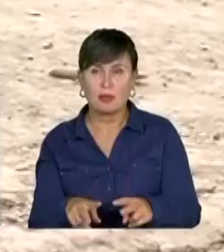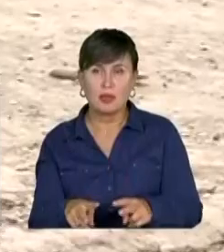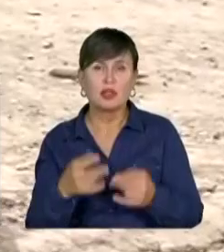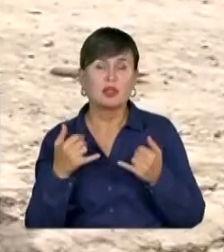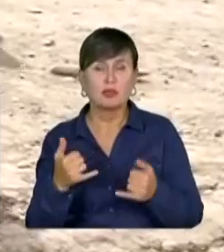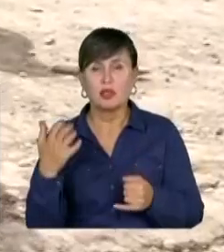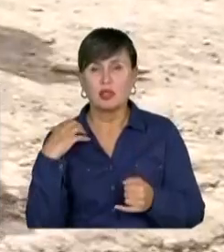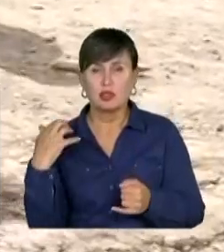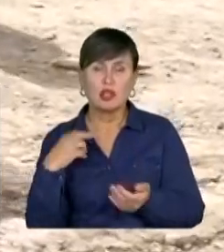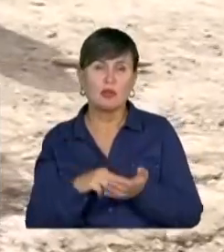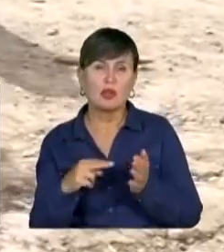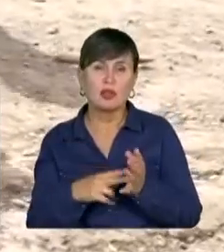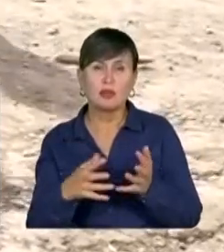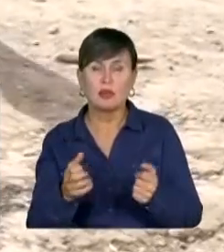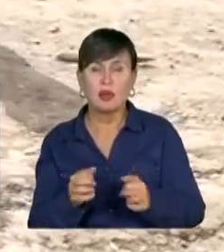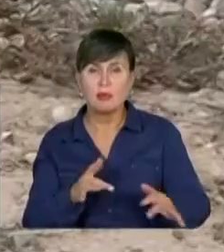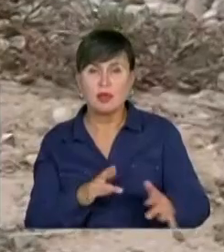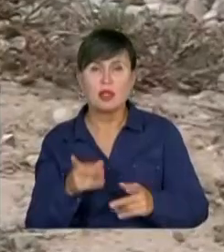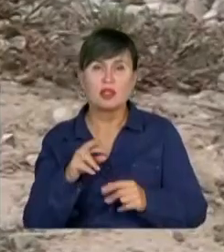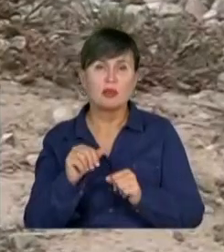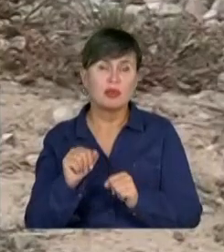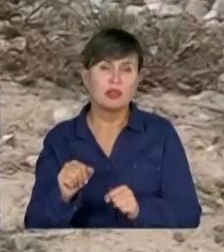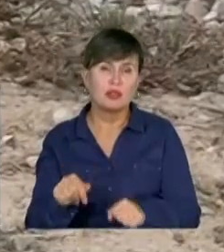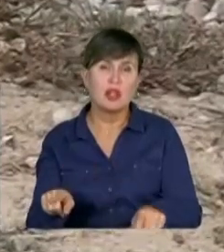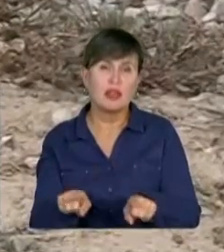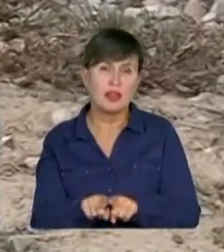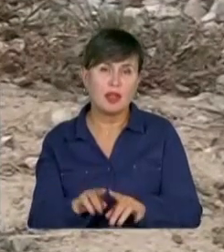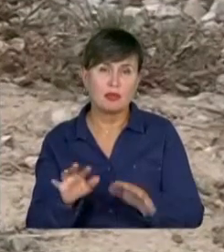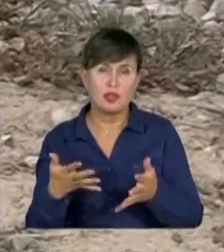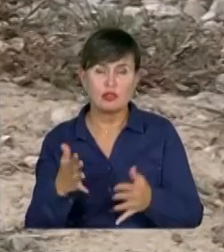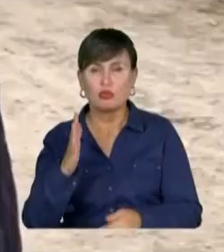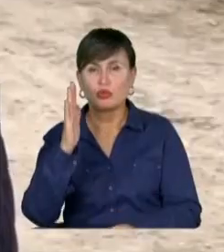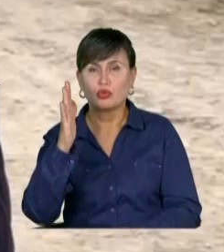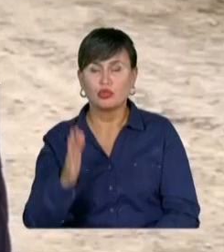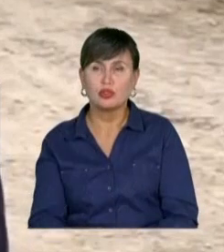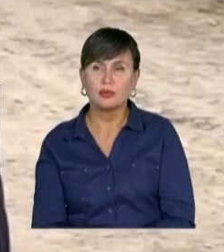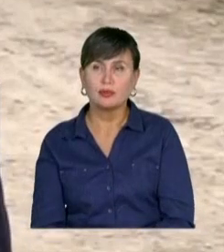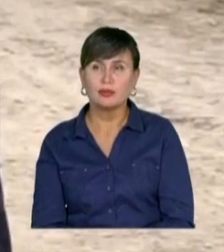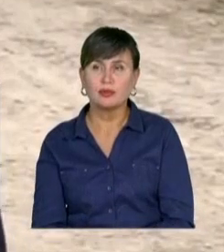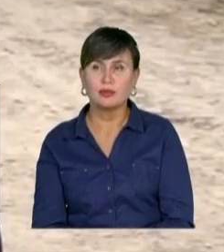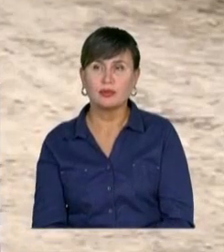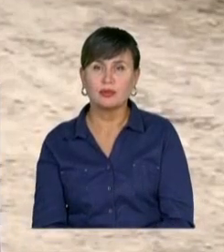Теперь чиновники планируют принять меры для предотвращения подобных происшествий в будущем.